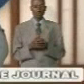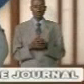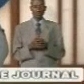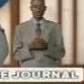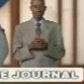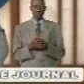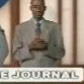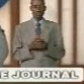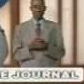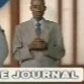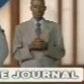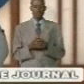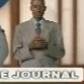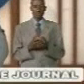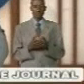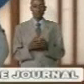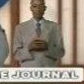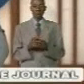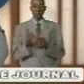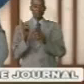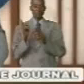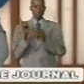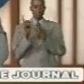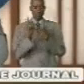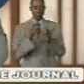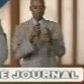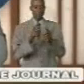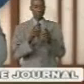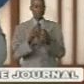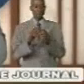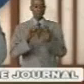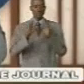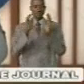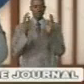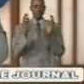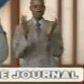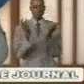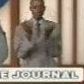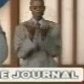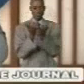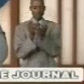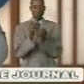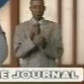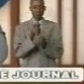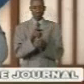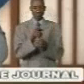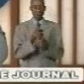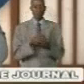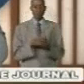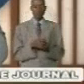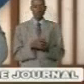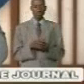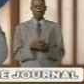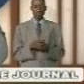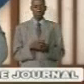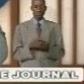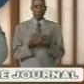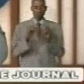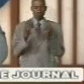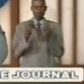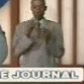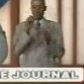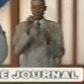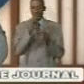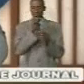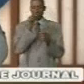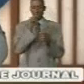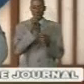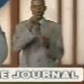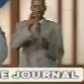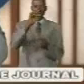est face au stade des martyrs, 6h juste, 6h30, de l'orchestre de l'Institut national des arts,